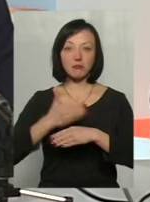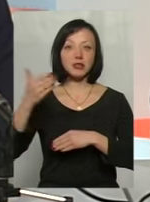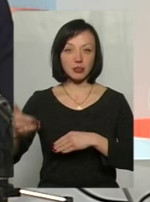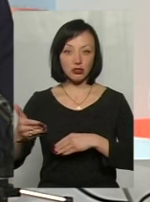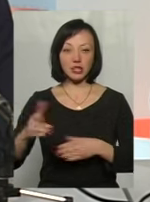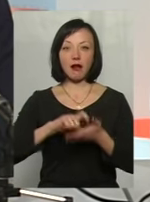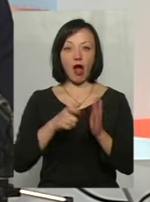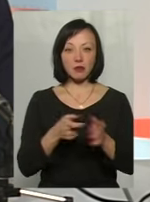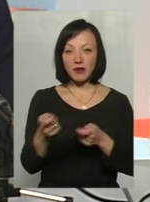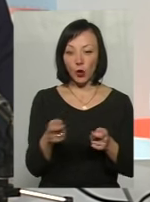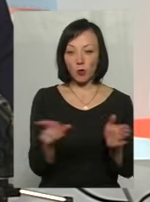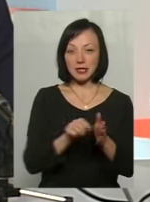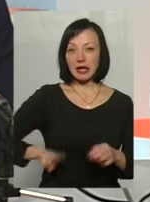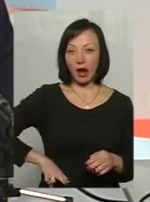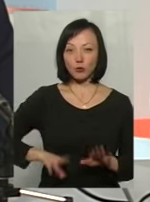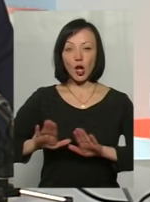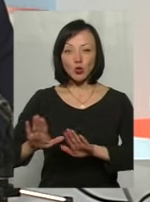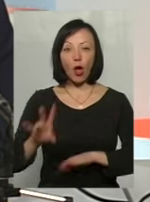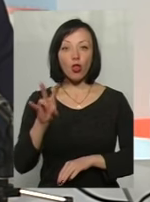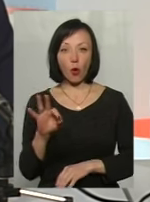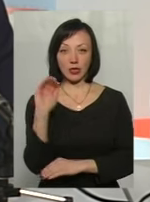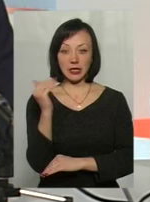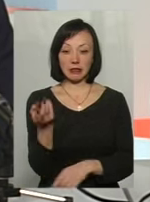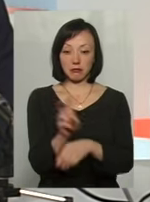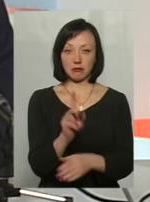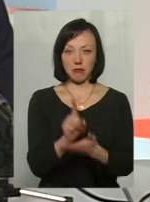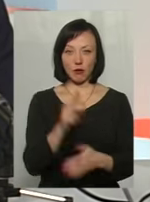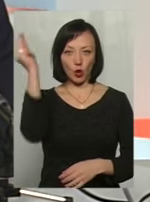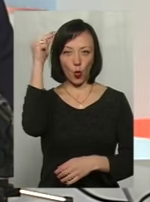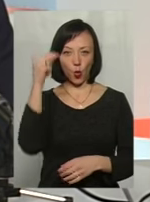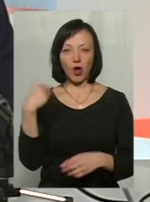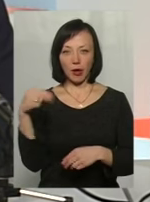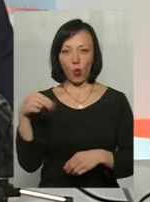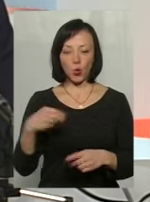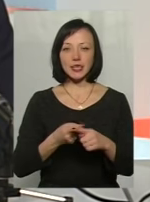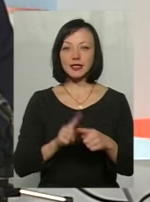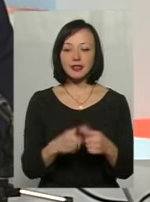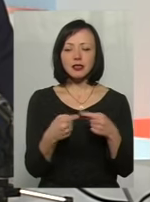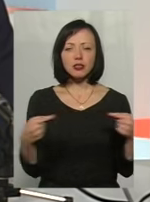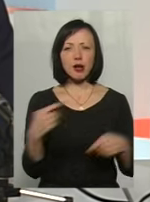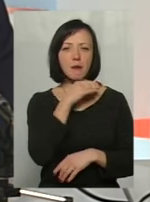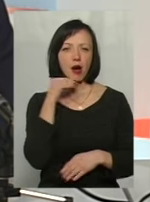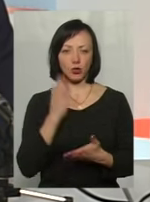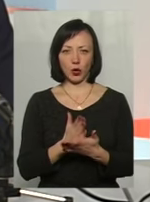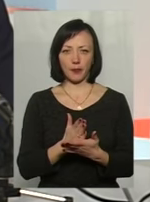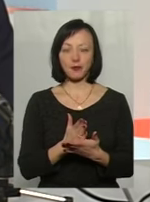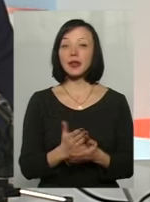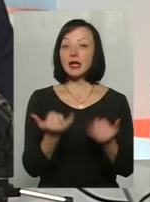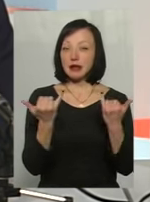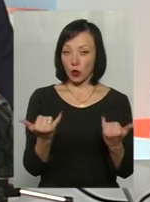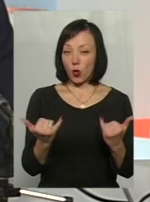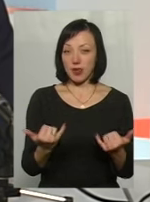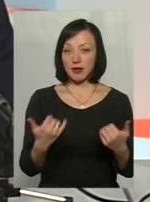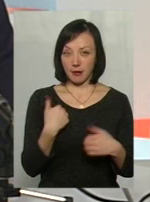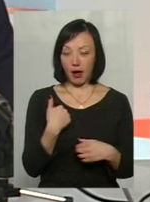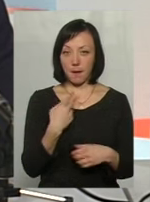класним керівником, з директором, заступником, але учень має бути на уроці. І таких ось речей є достатньо багато. Тому сьогодні я, наприклад,